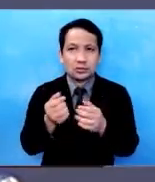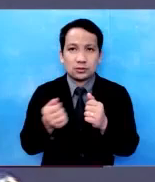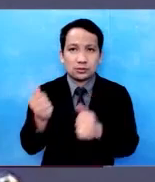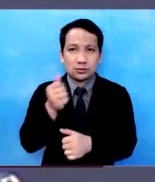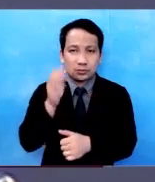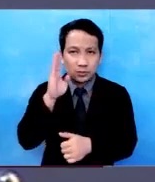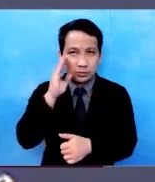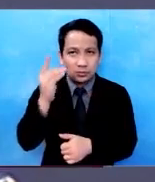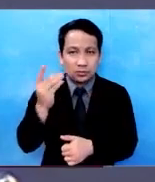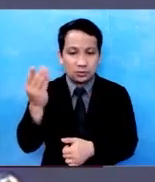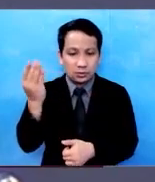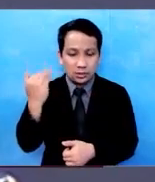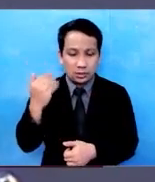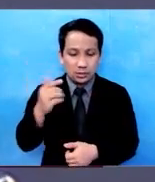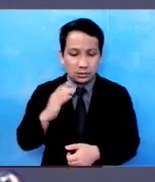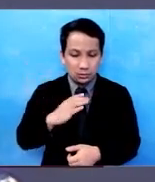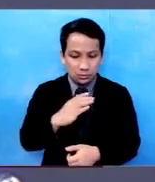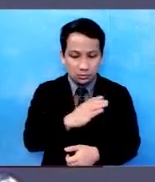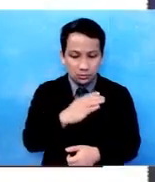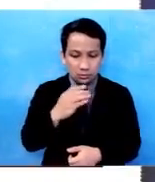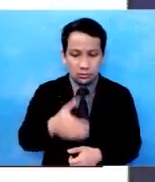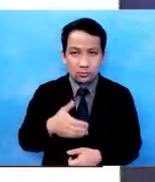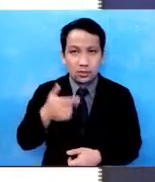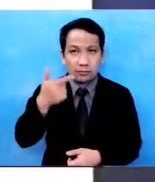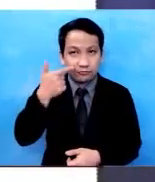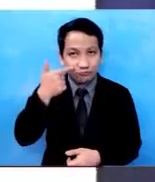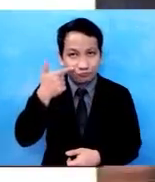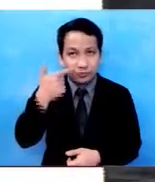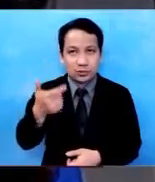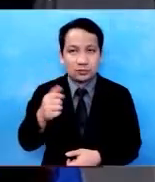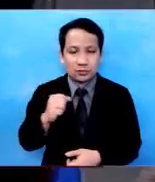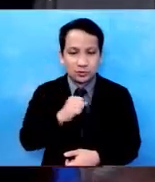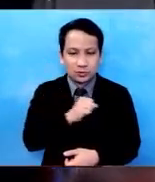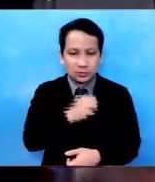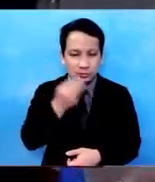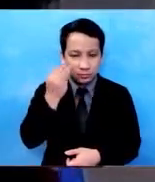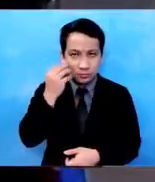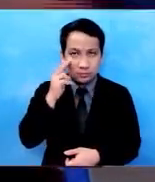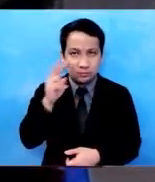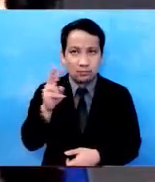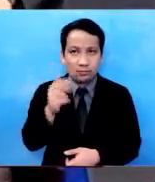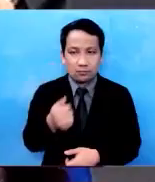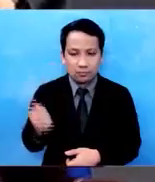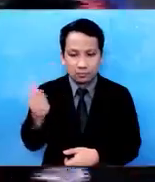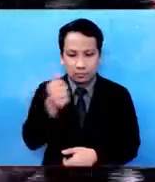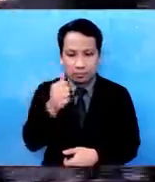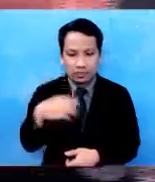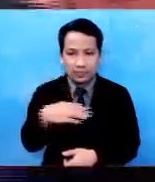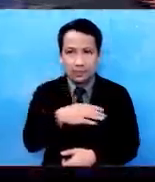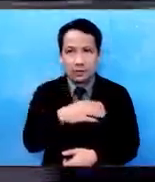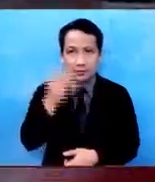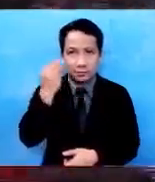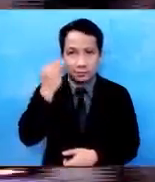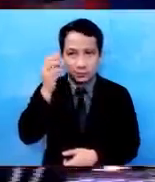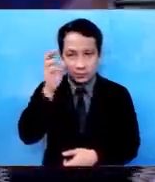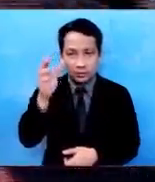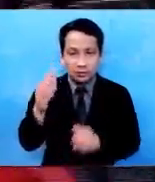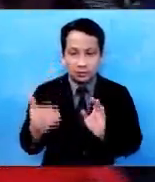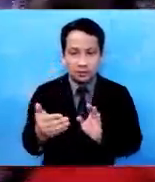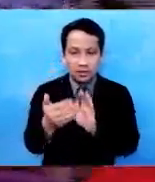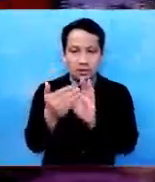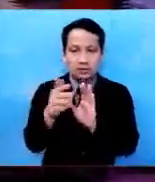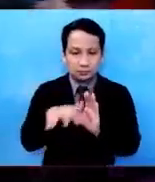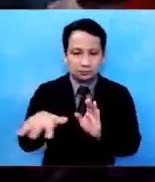dating Pangulo at ngayon Congresswoman Gloria Arroyo, Senator Mark Villar at House Speaker Martin Romualdez. Sa harap ng mga